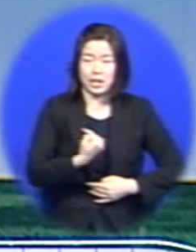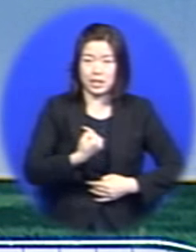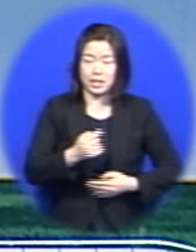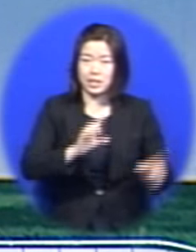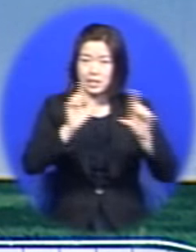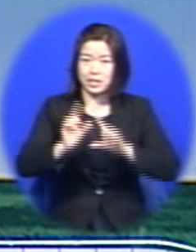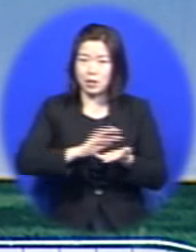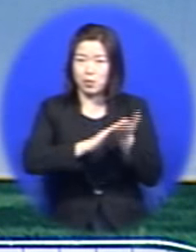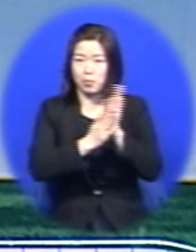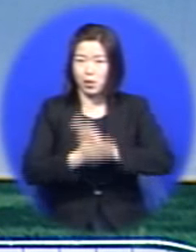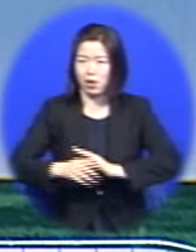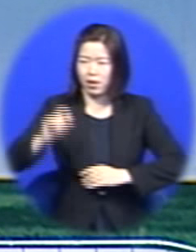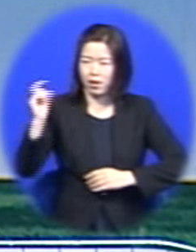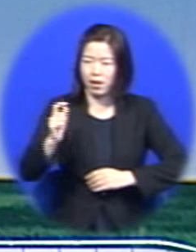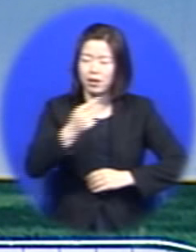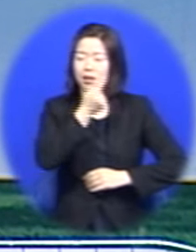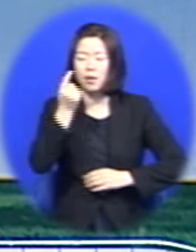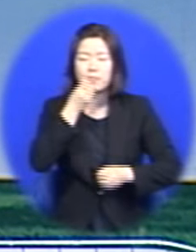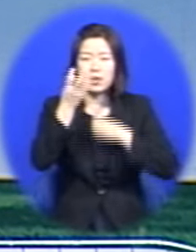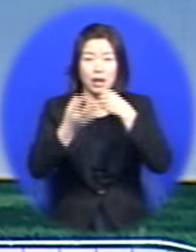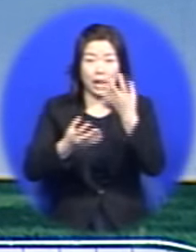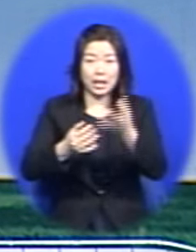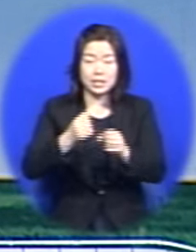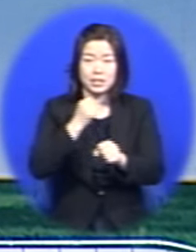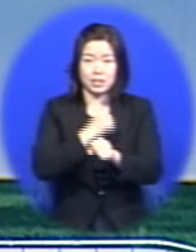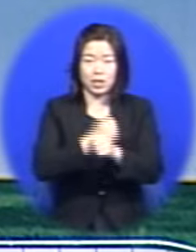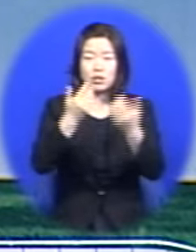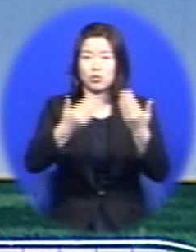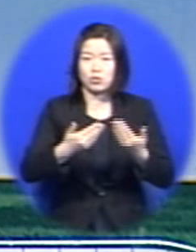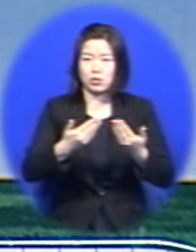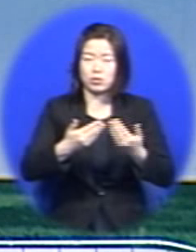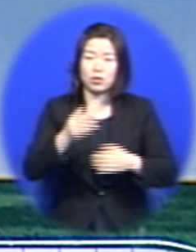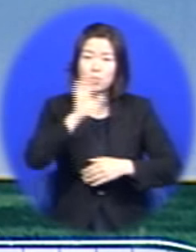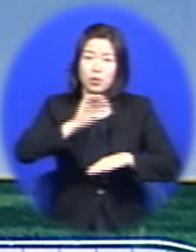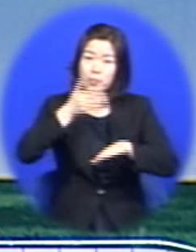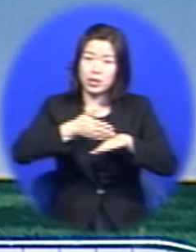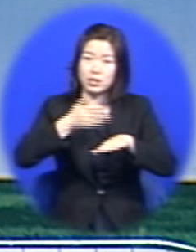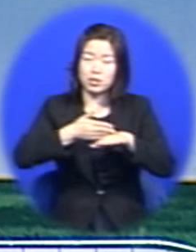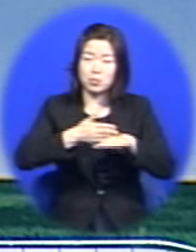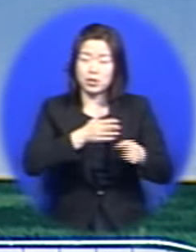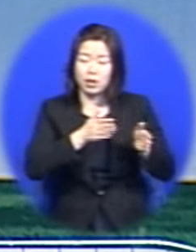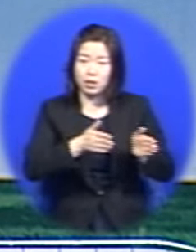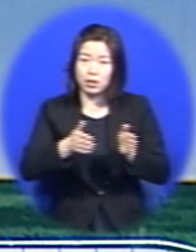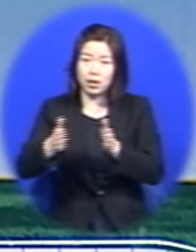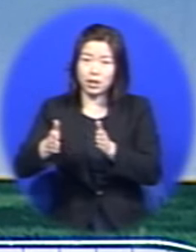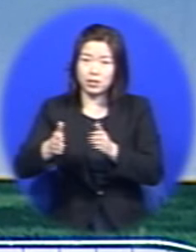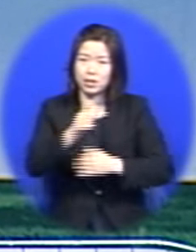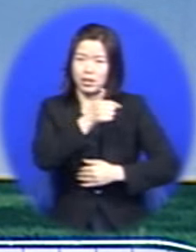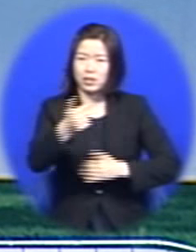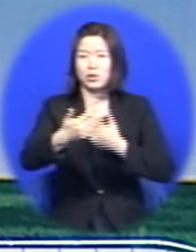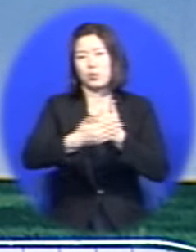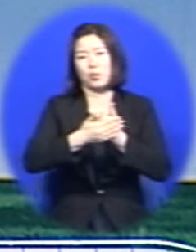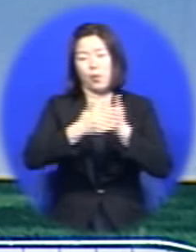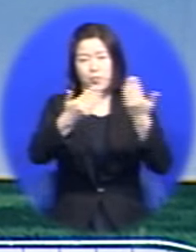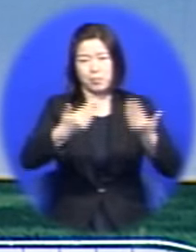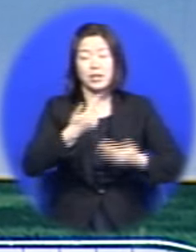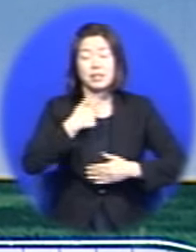변화를 얼마나 강하게 간증하시는지 세미나 진행하는데 큰 도움을